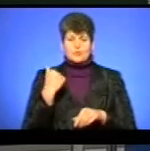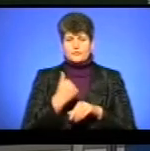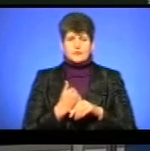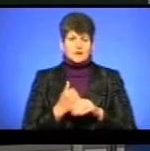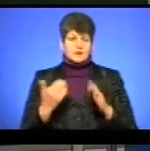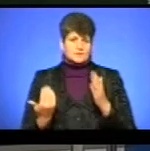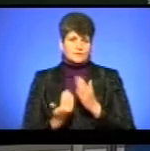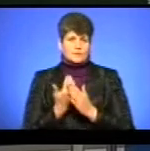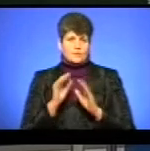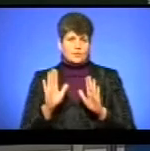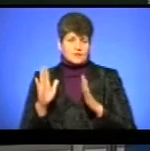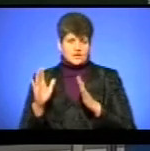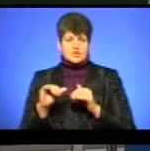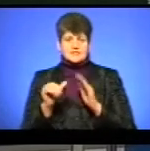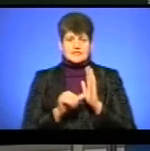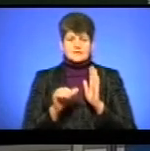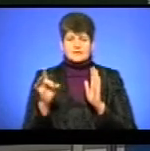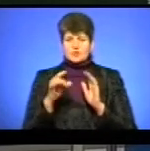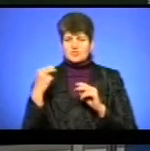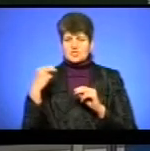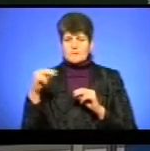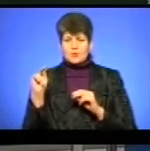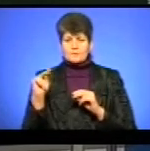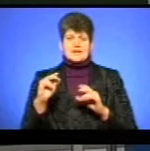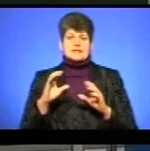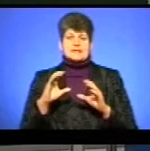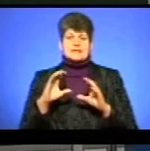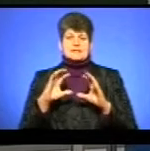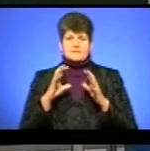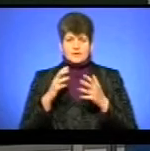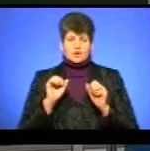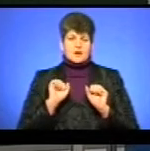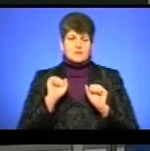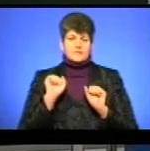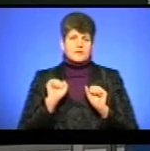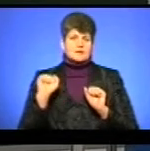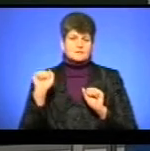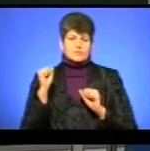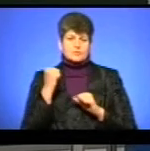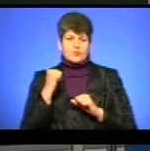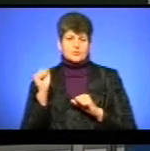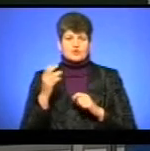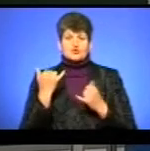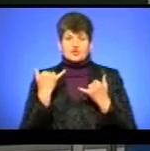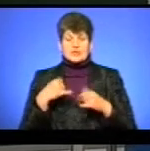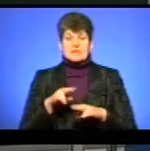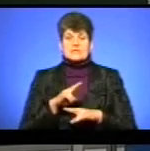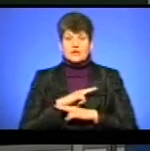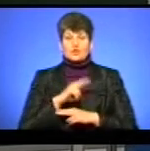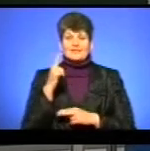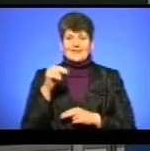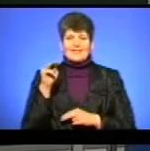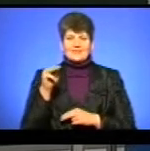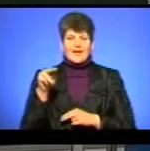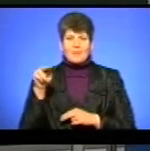події. 16-разовий чемпіон світу з армспорту кременчанин Андрій Пушкар сьогодні загинув у ДТП на